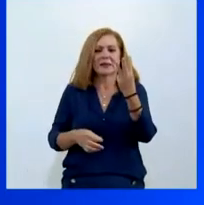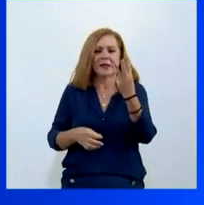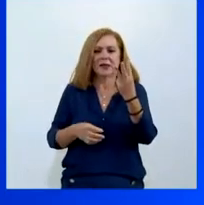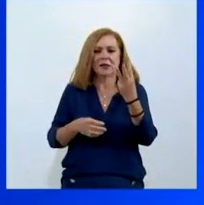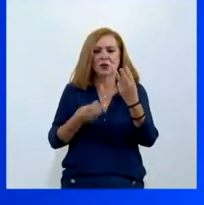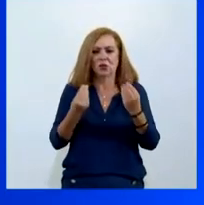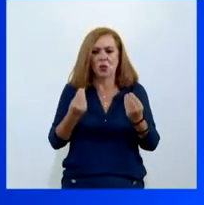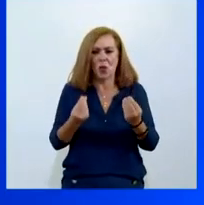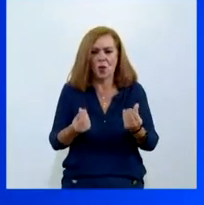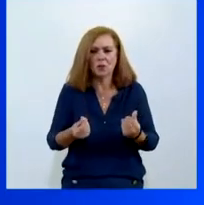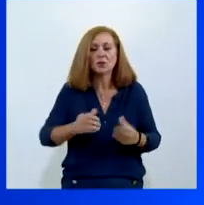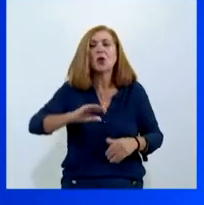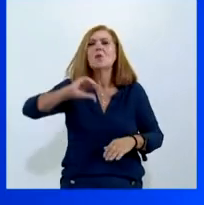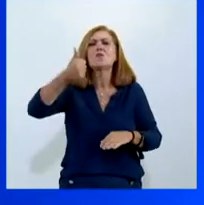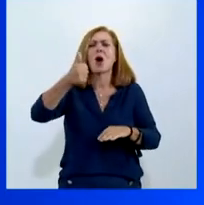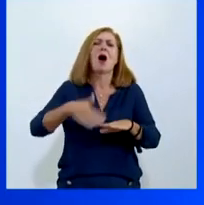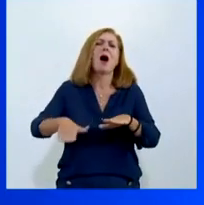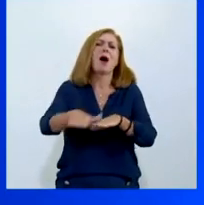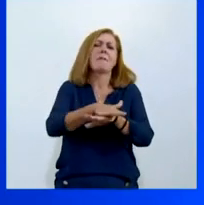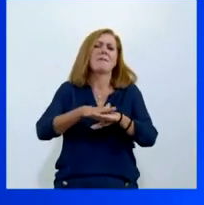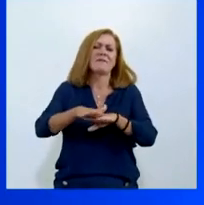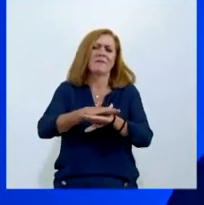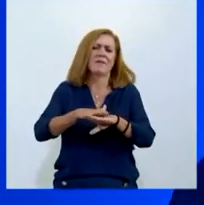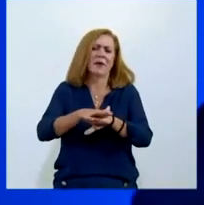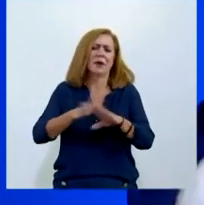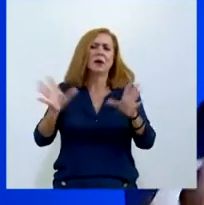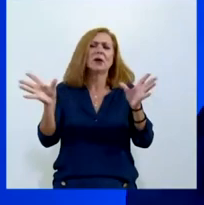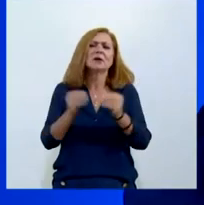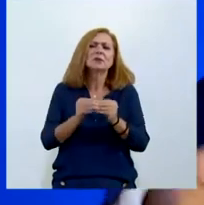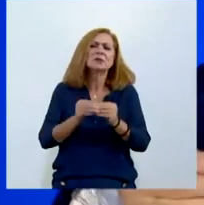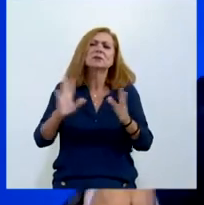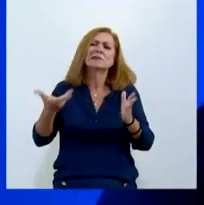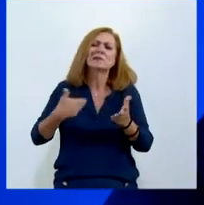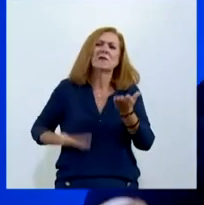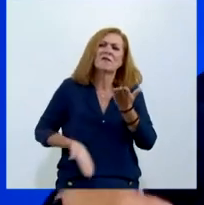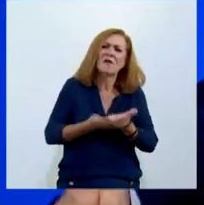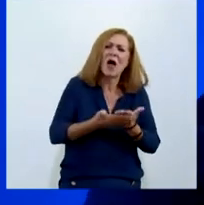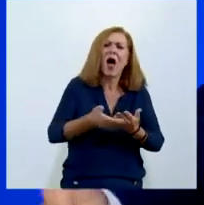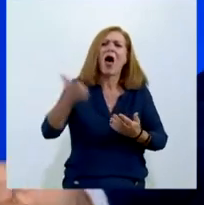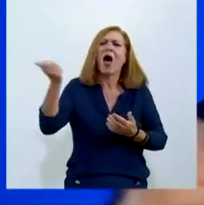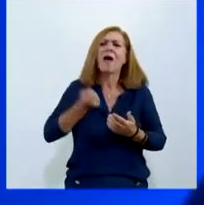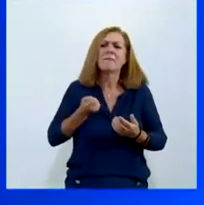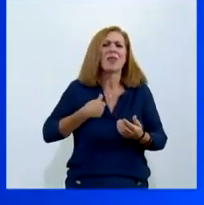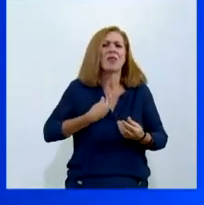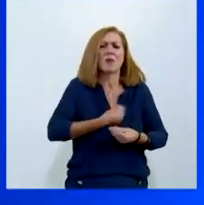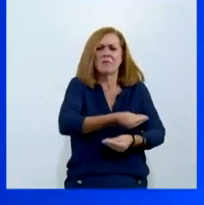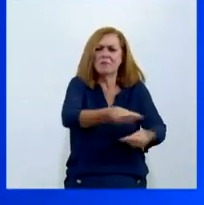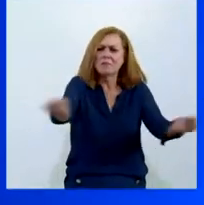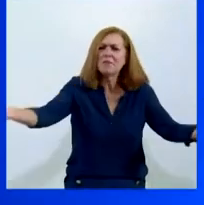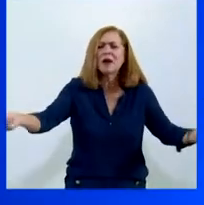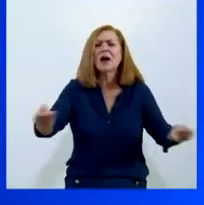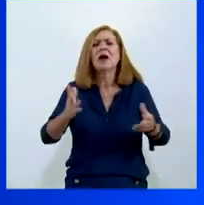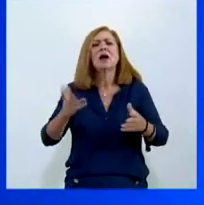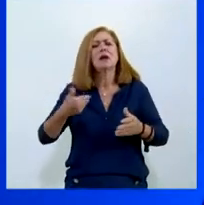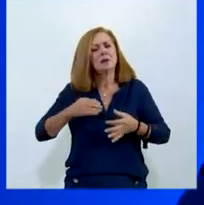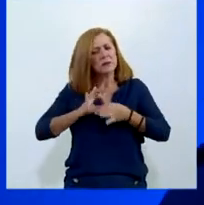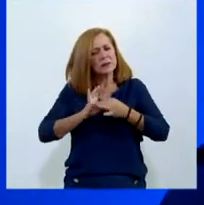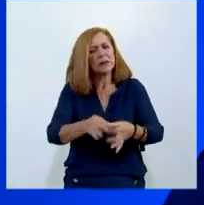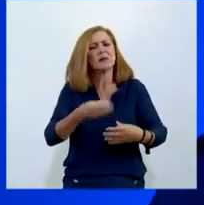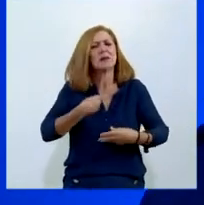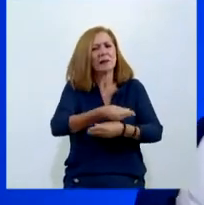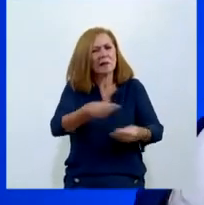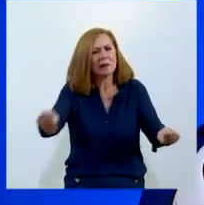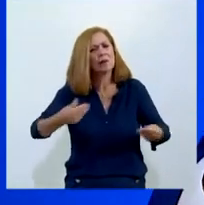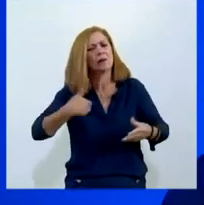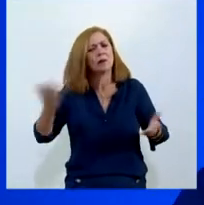είναι επιδερμικός και έχει να κάνει με τα διάφορα βοηθήματα, τα επιδόματα τα οποία δίναμε και εξακολουθούμε να δίνουμε για να μπορέσουμε συγκυριακά